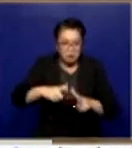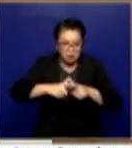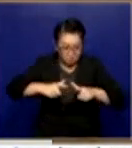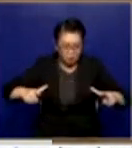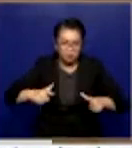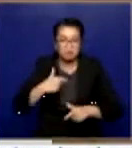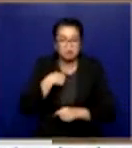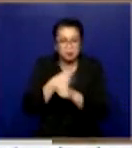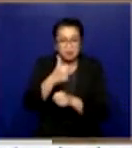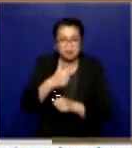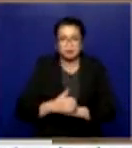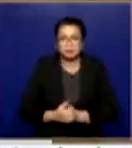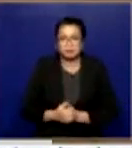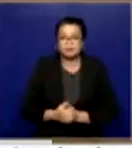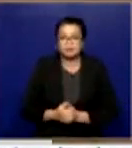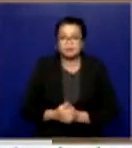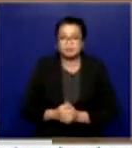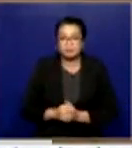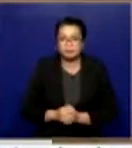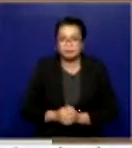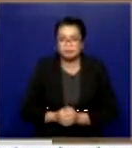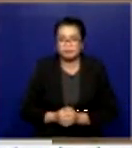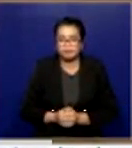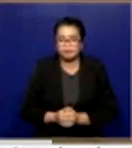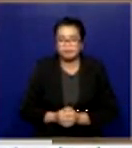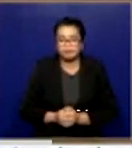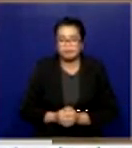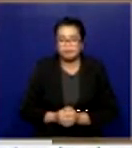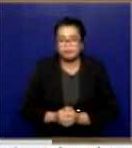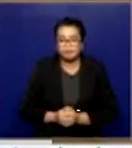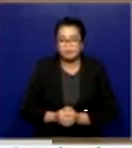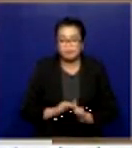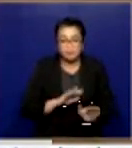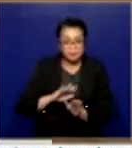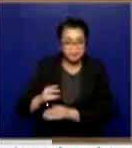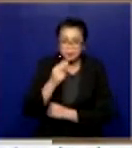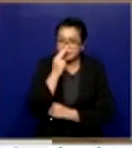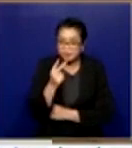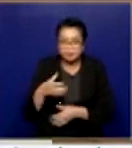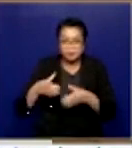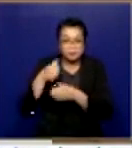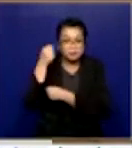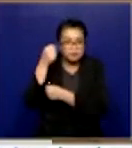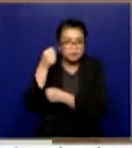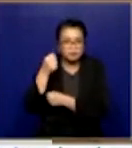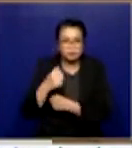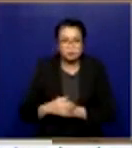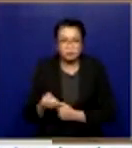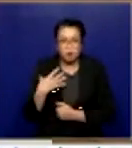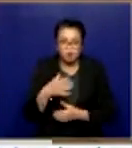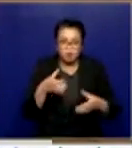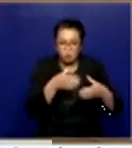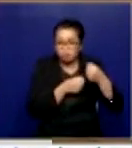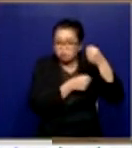หายเครียดนั้นเองนะค่อยลดอะไรของผู้ชมที่เห็นว่าสอดคล้องความต้องการจะจบกระบวนอื่นที่เขาไปออกมาชุมนุม